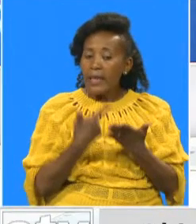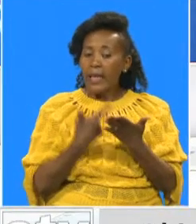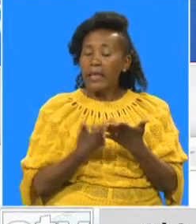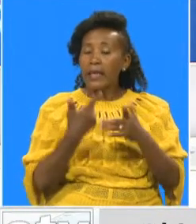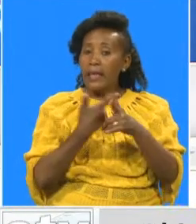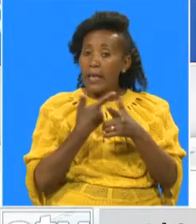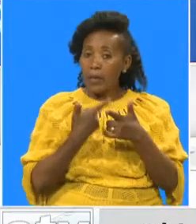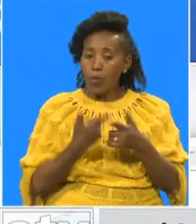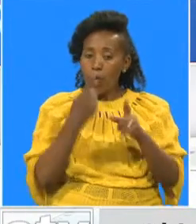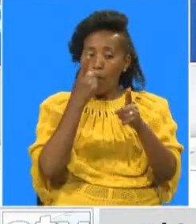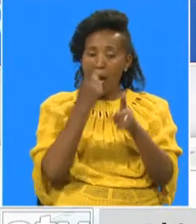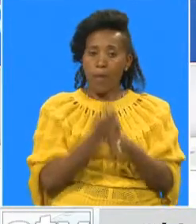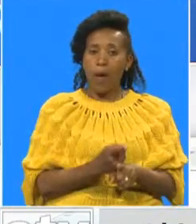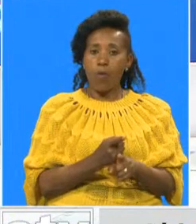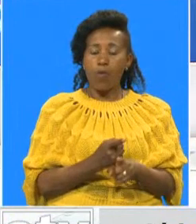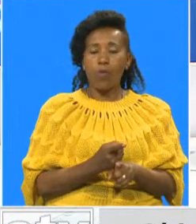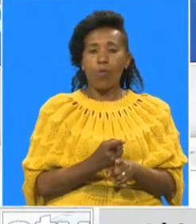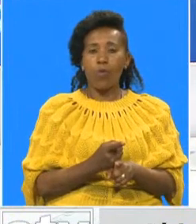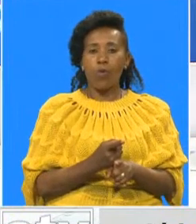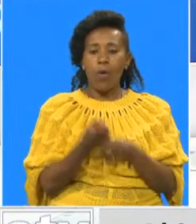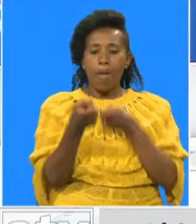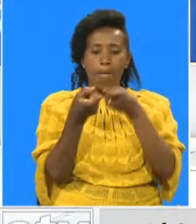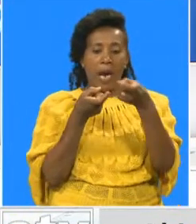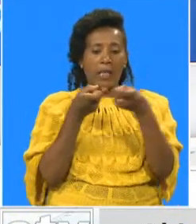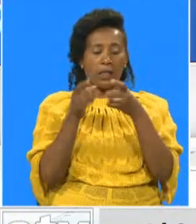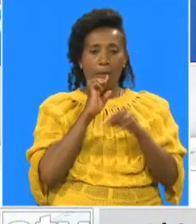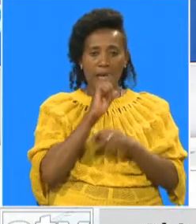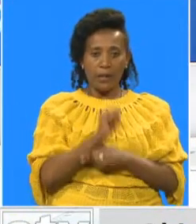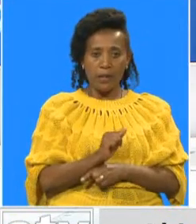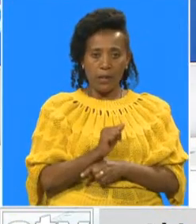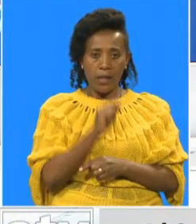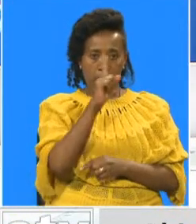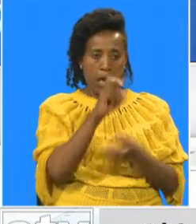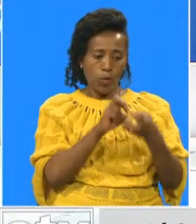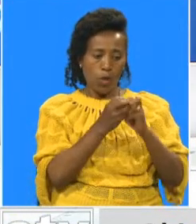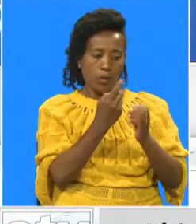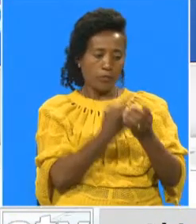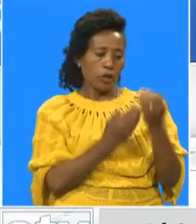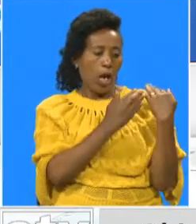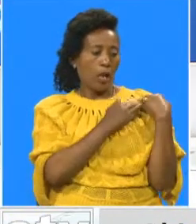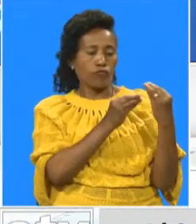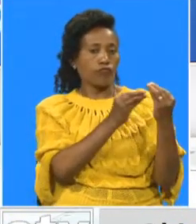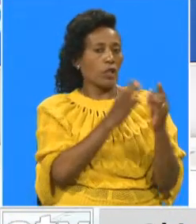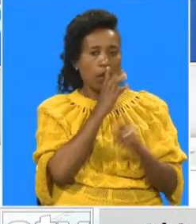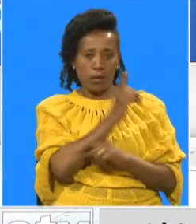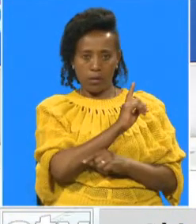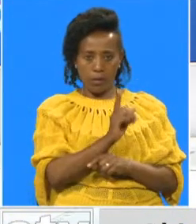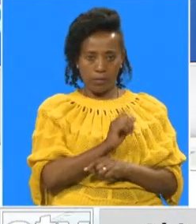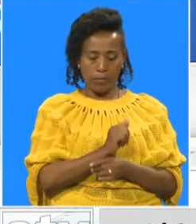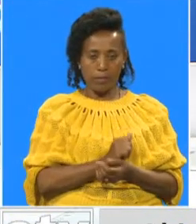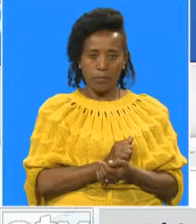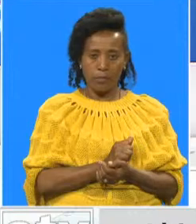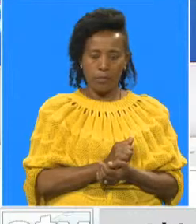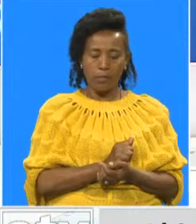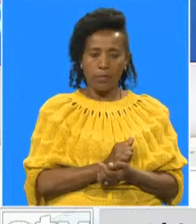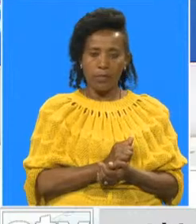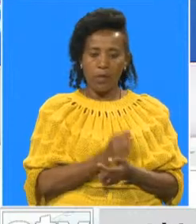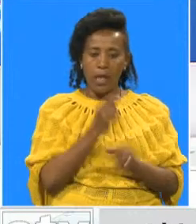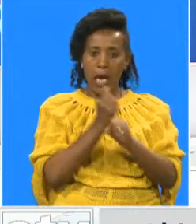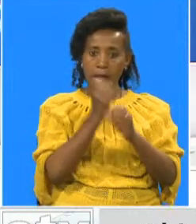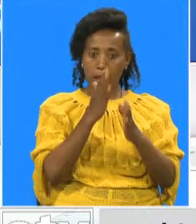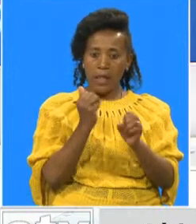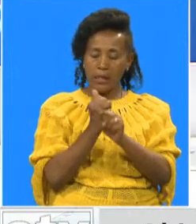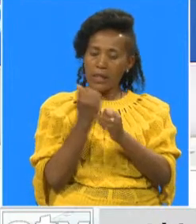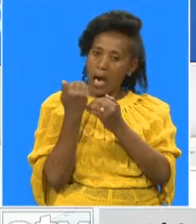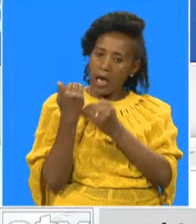ደግሞ በአግባቡ ማኔጅ ለማድረግ ለአንደኛው ወገን ብቻ ኃላፊነት የሚሰጥ አይደለም። ያሰሪ